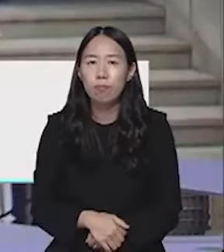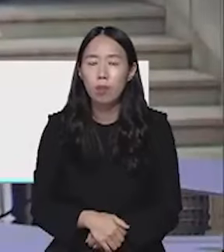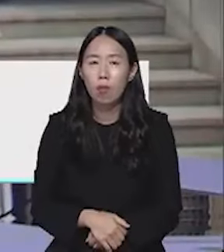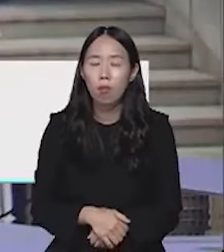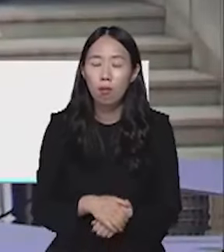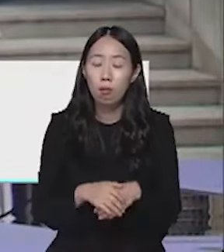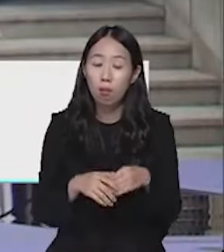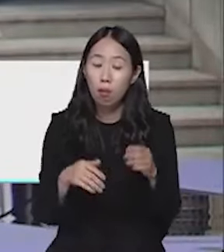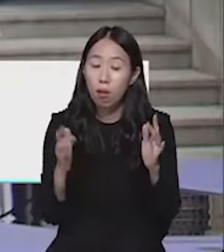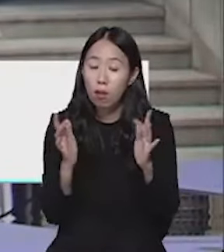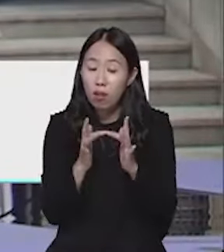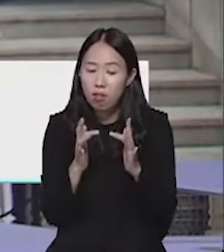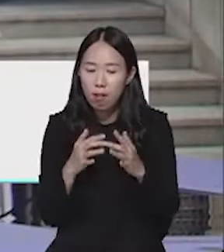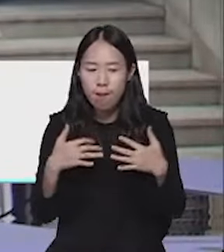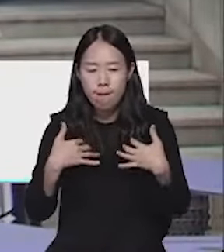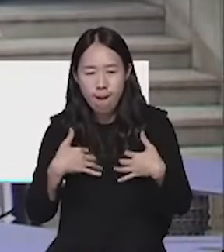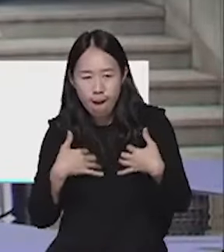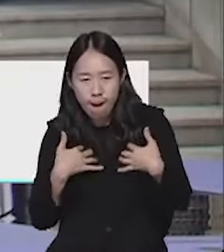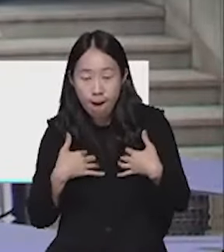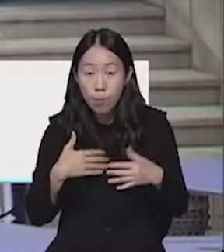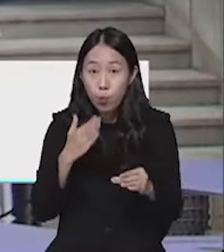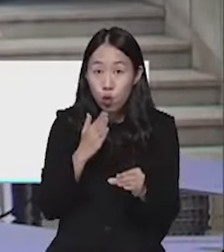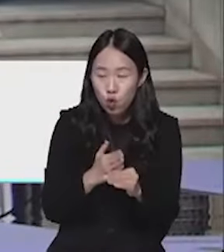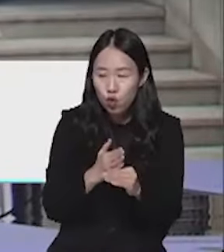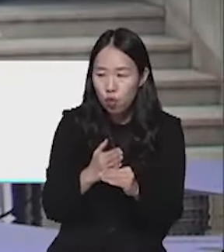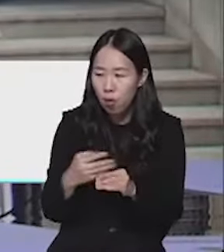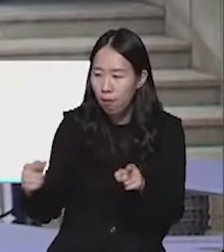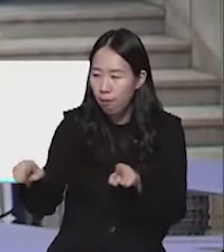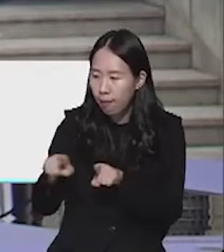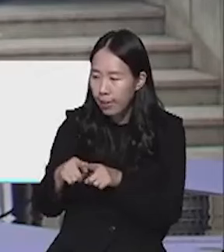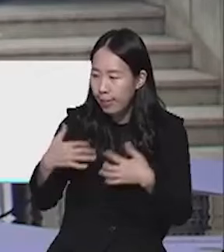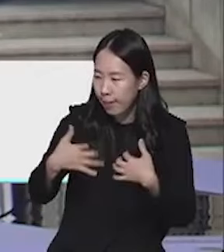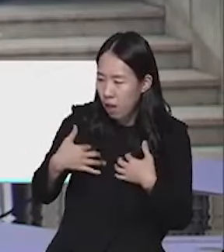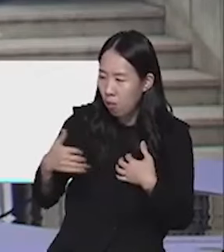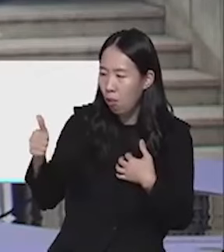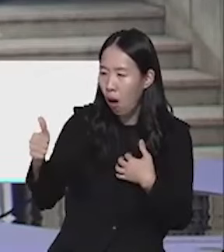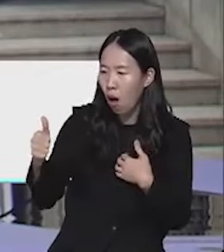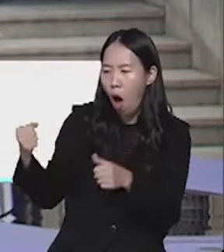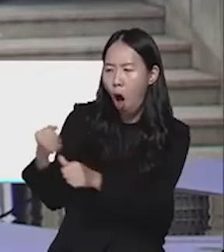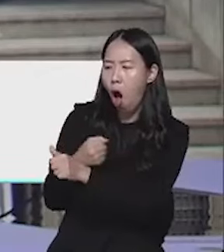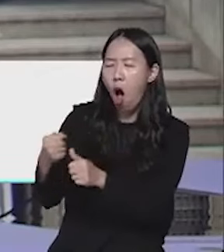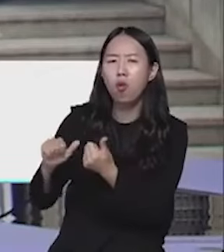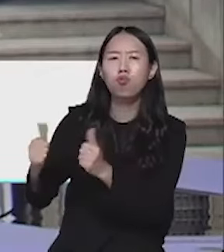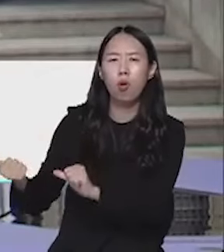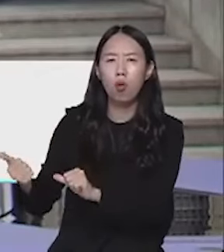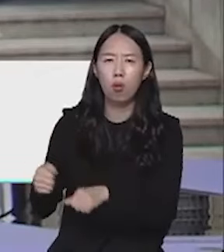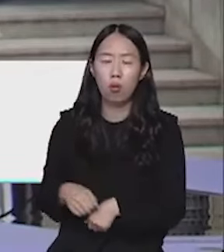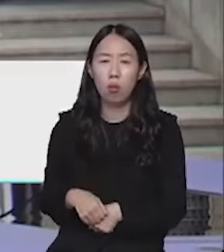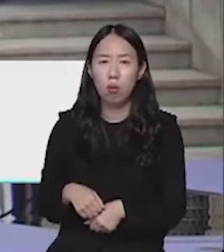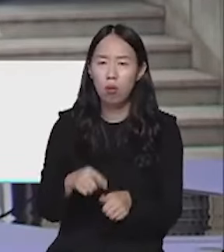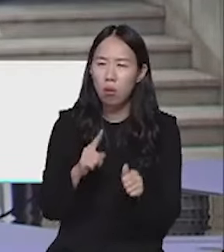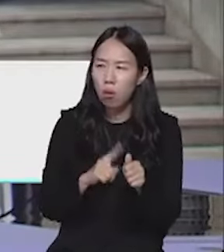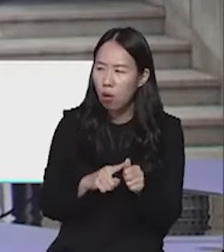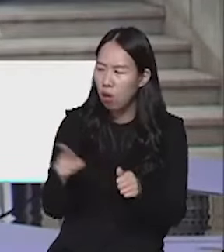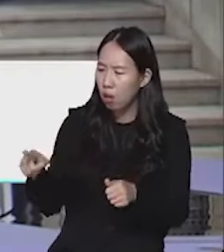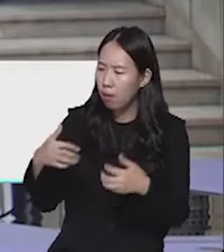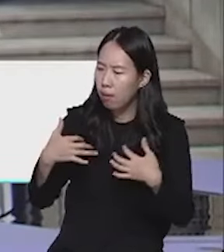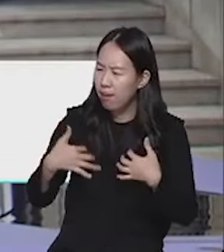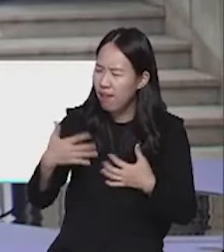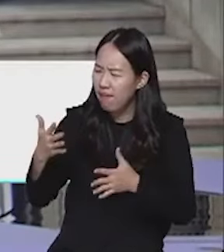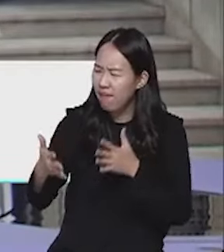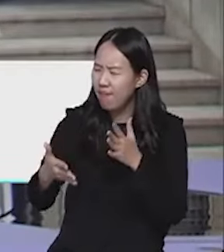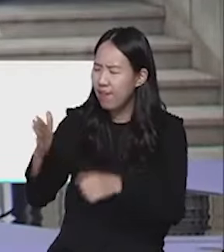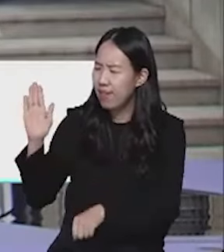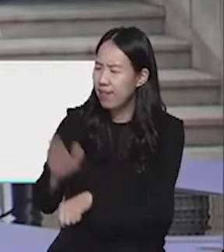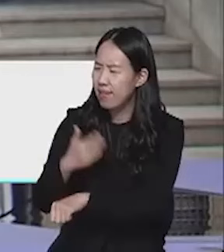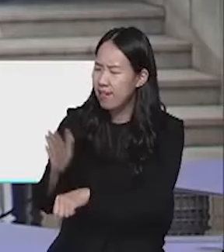온라인 게임을 하던 20대 남성이 함께 게임을 한 지인을 폭행해 숨지게 했습니다. 가해 남성은 게임에 서툰 피해자 탓에